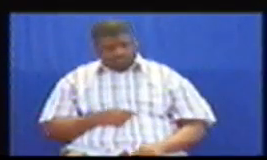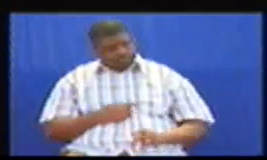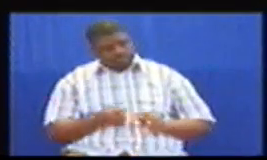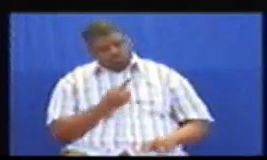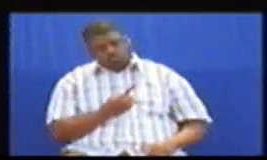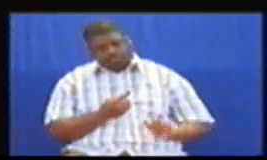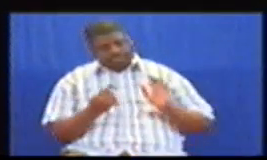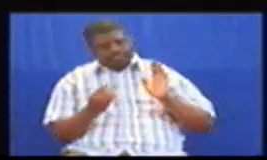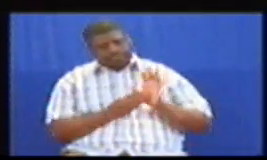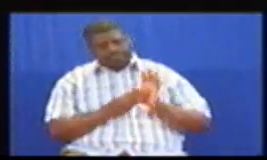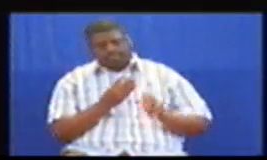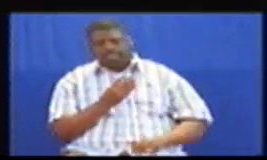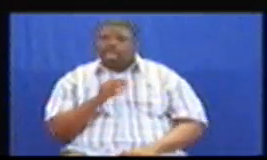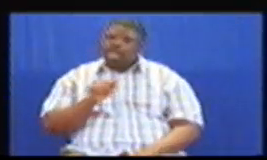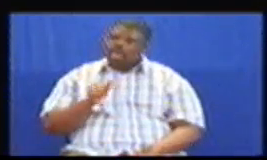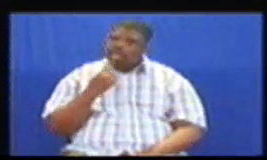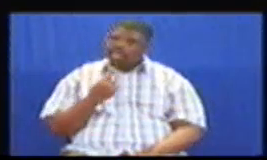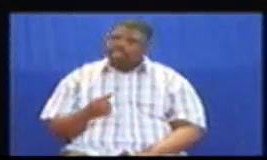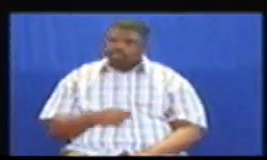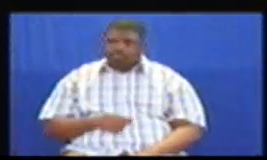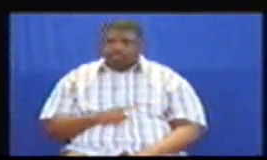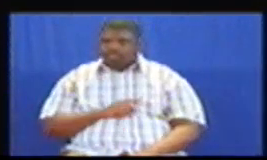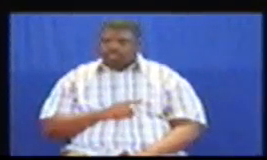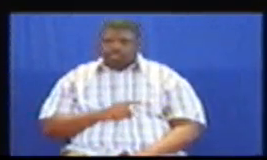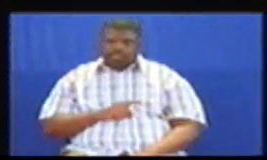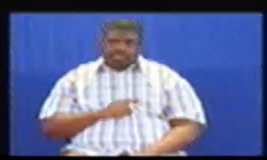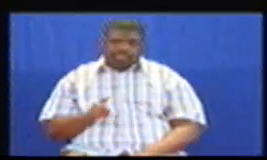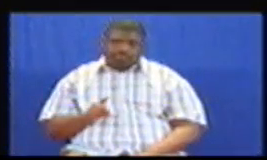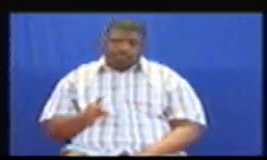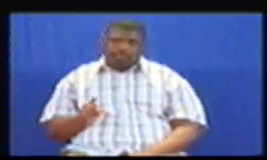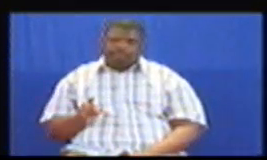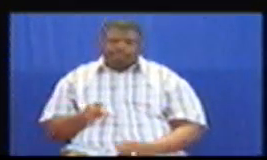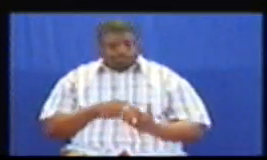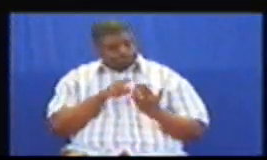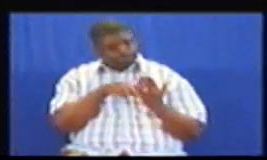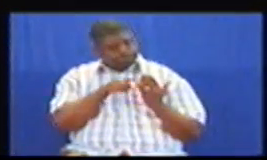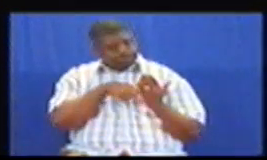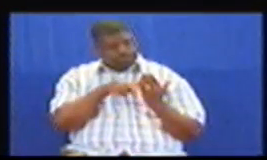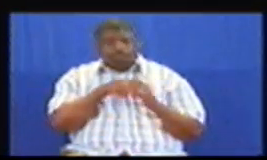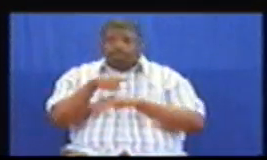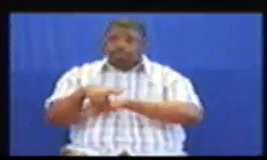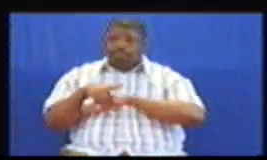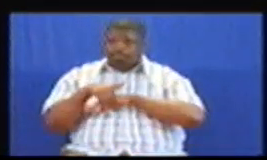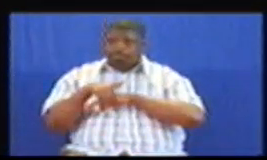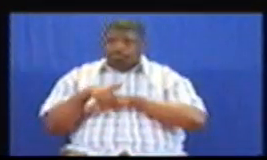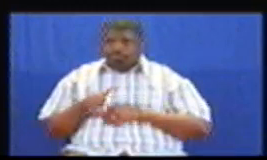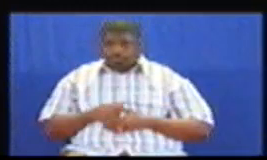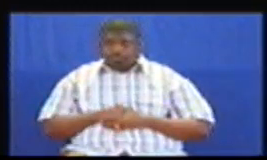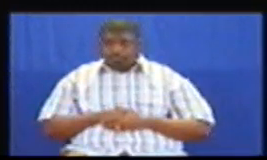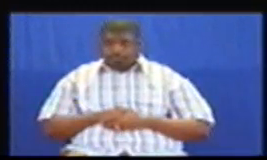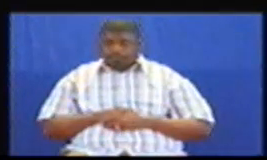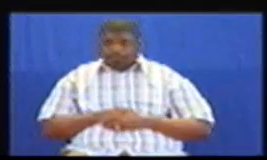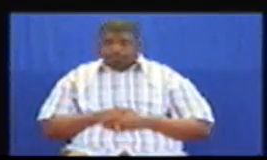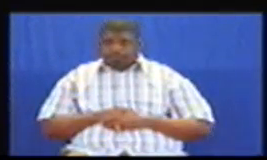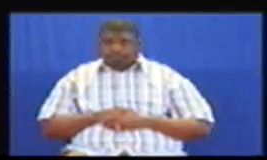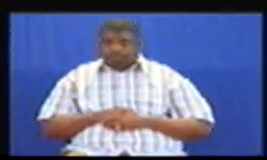194A. Inasema, the accused or his advocate or a public prosecutor may initiate